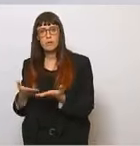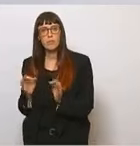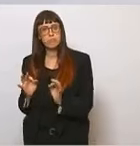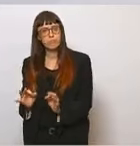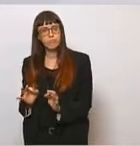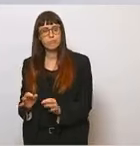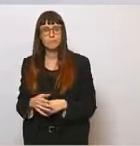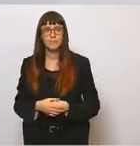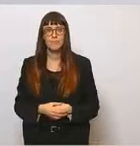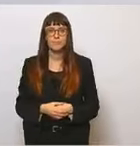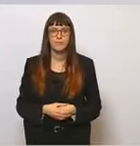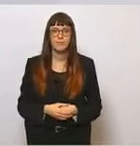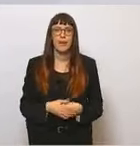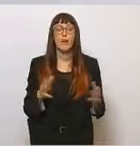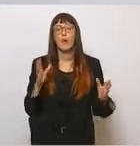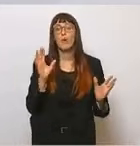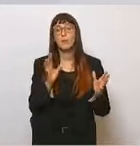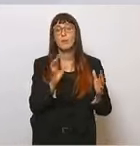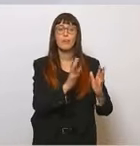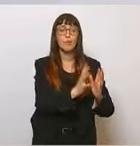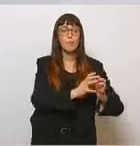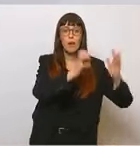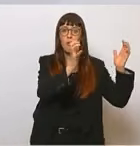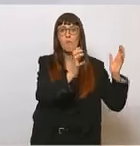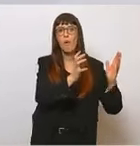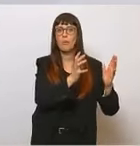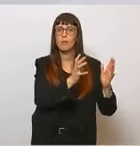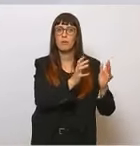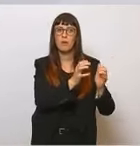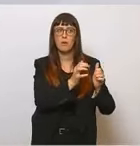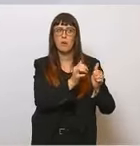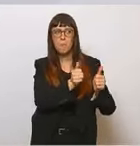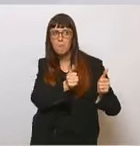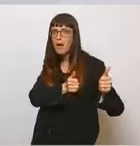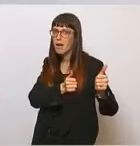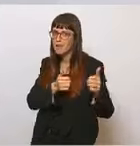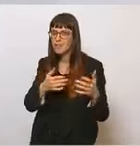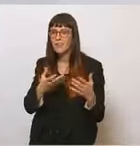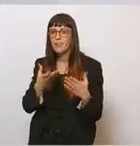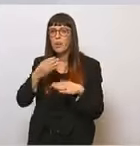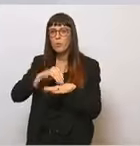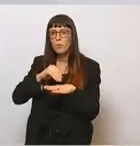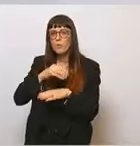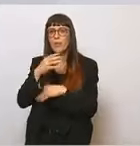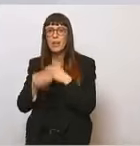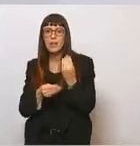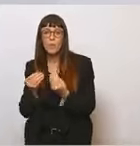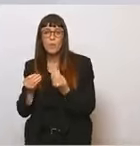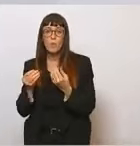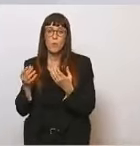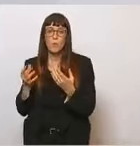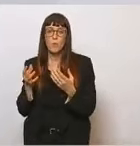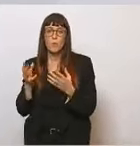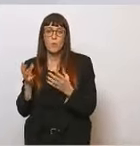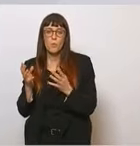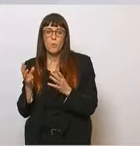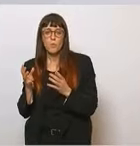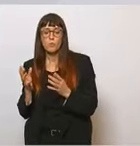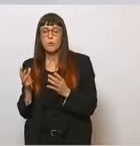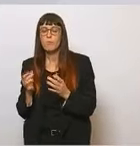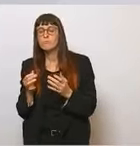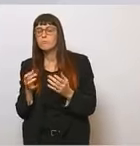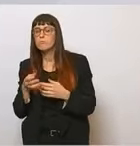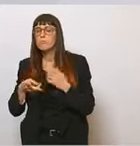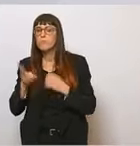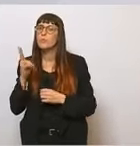Parlement qui veut aller plus loin et la Commission ou le Conseil qui sont plus petits bras à l'égard des GAFA. Le cœur de la discussion, c'est ce